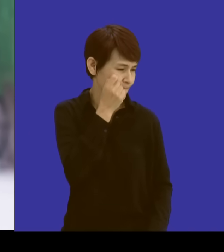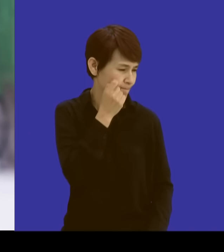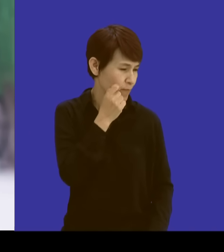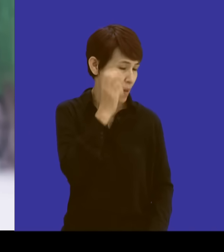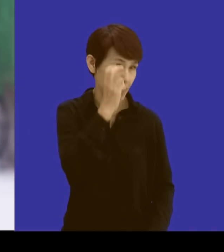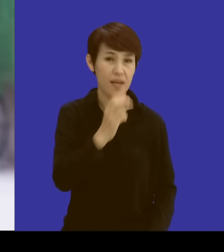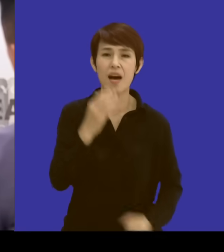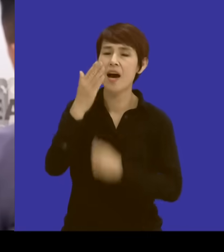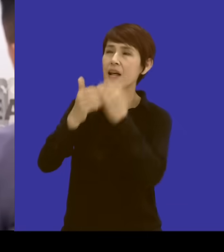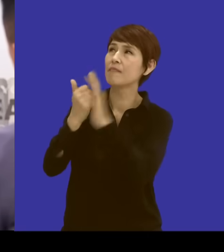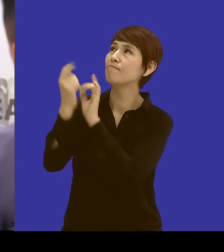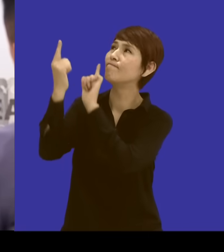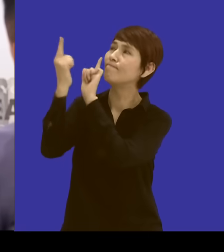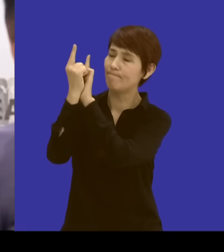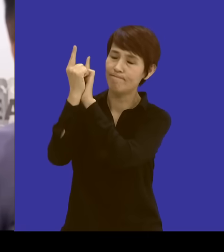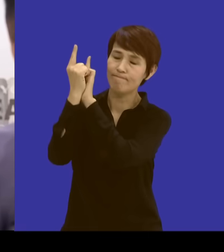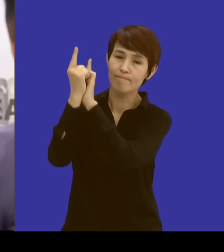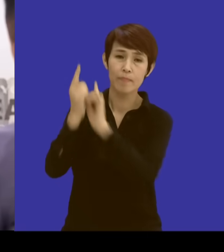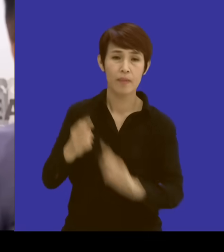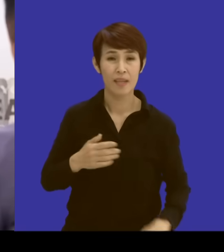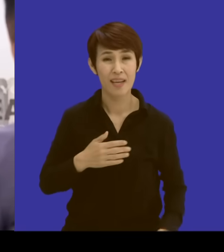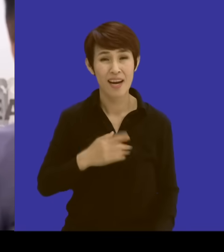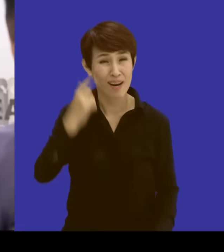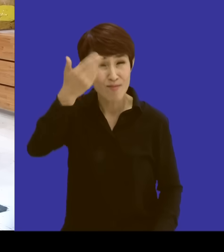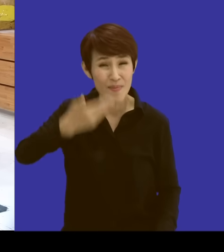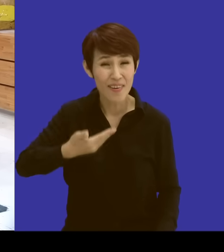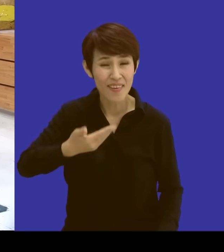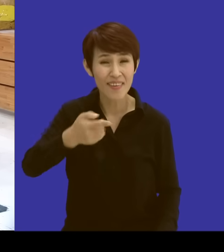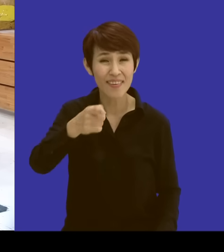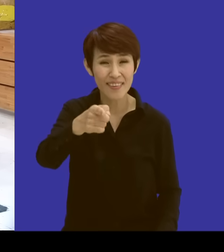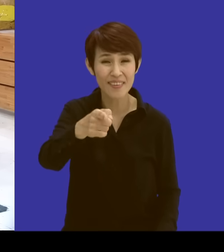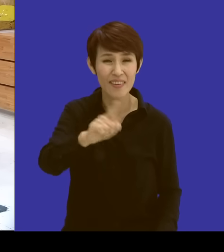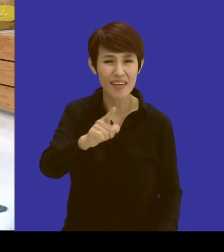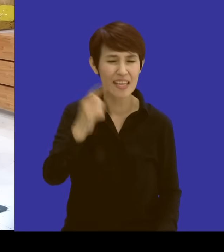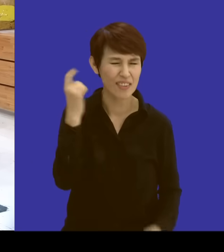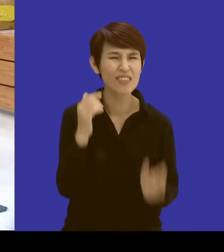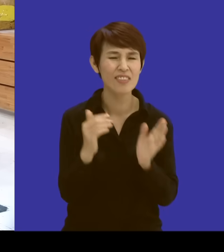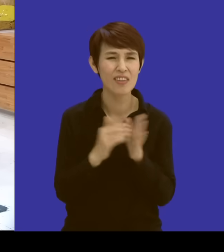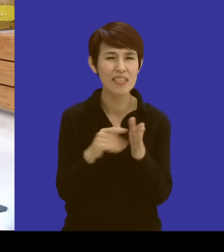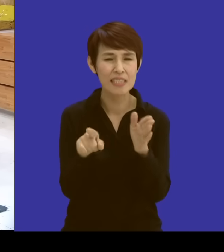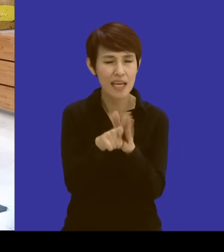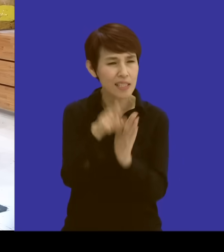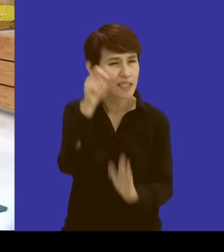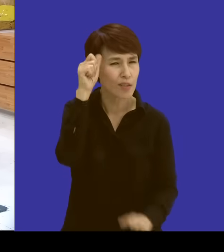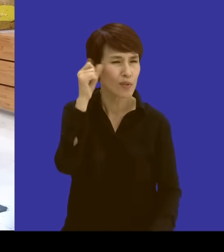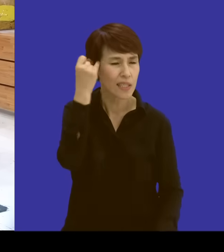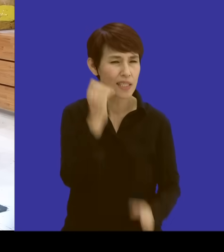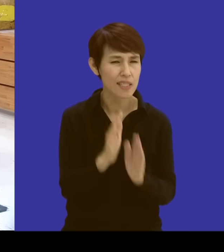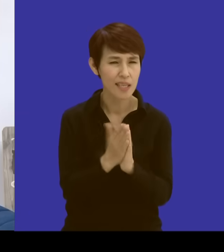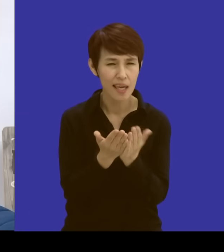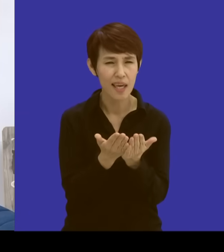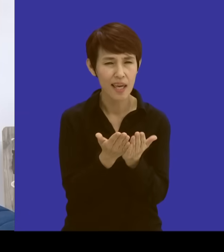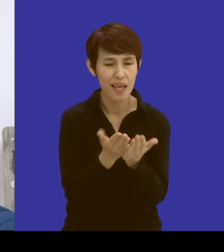경험적으로 만나고 실은 제가 아까 질문하셨던 그 질문을 들었어요. 신앙사춘기 책을 쓰고 그